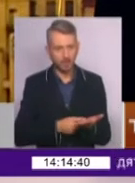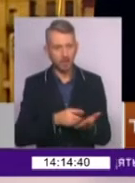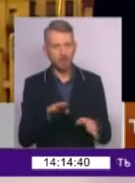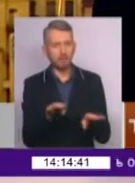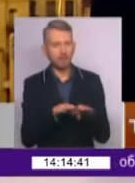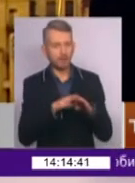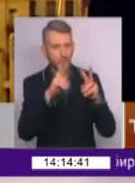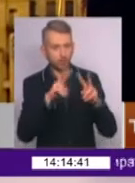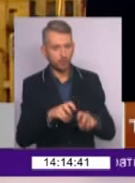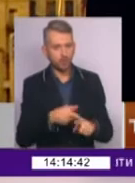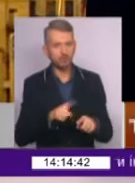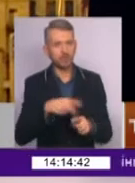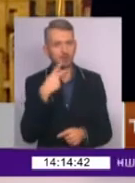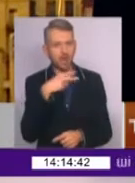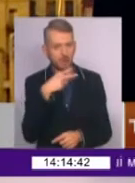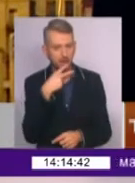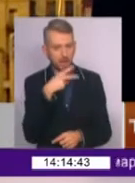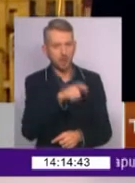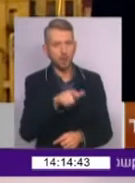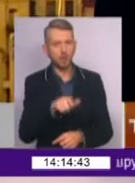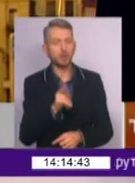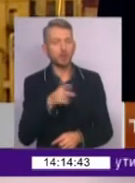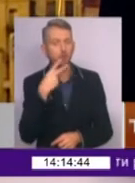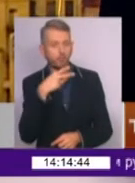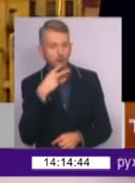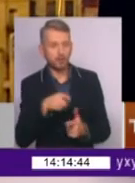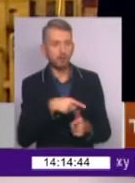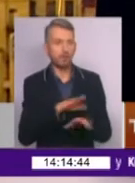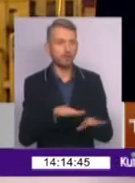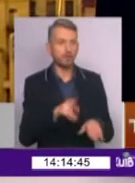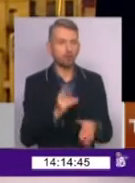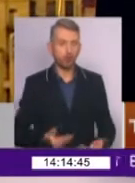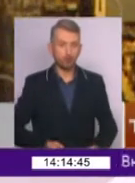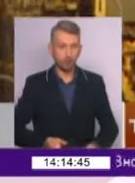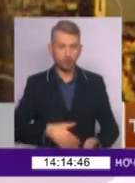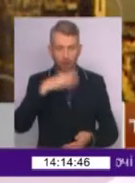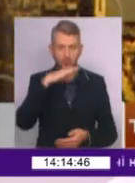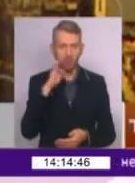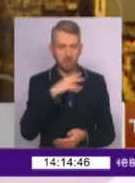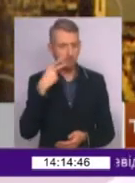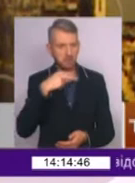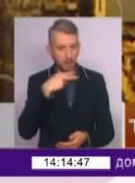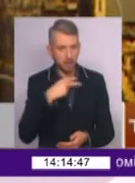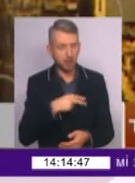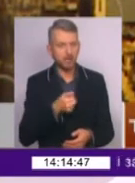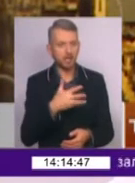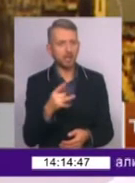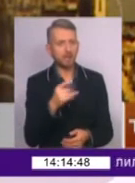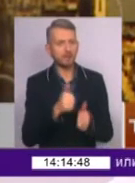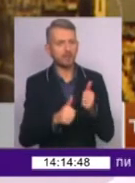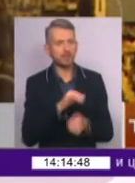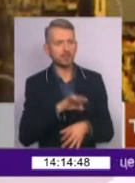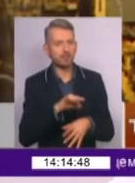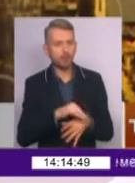порівняльних дослідженнях, це паління. Люди, які палять, або діти, які живуть з батьками, які палять, в декілька разів частіше хворіють